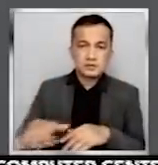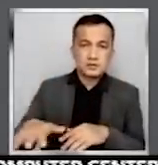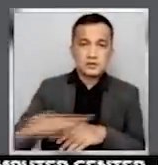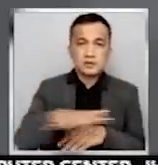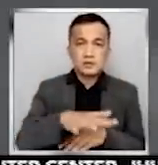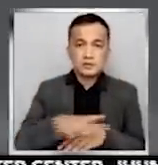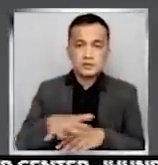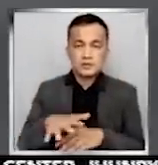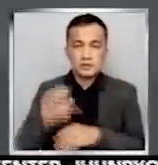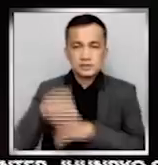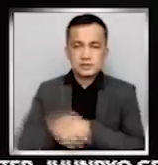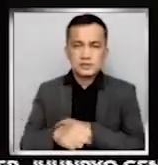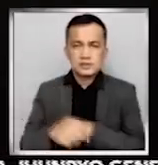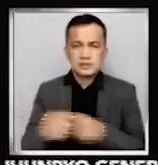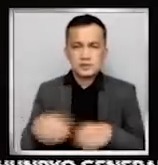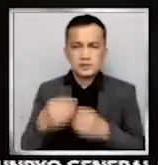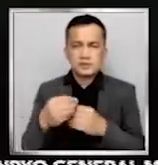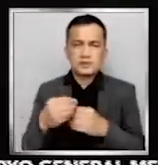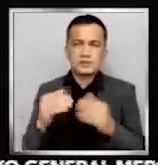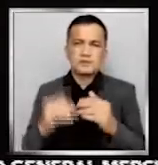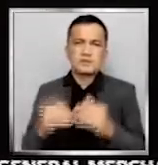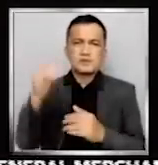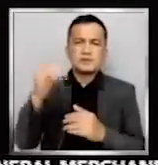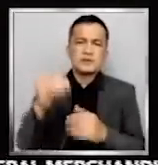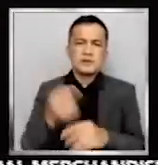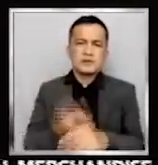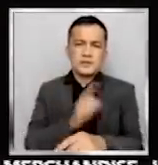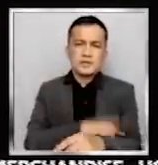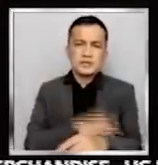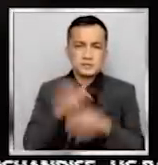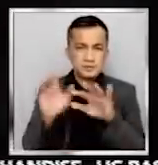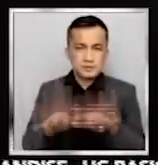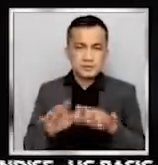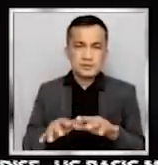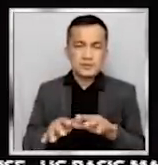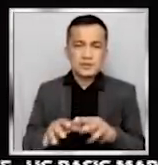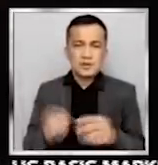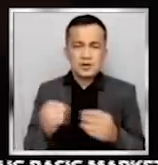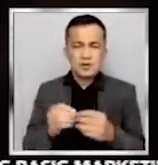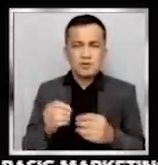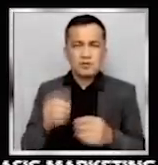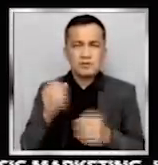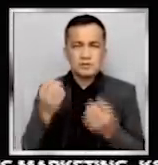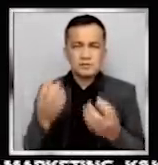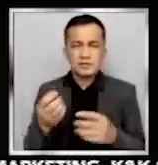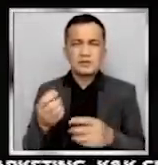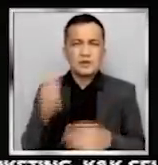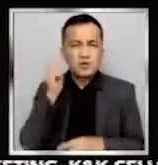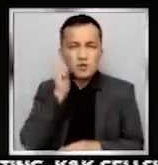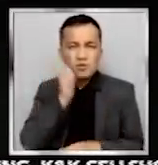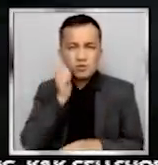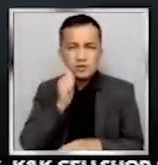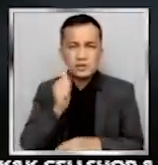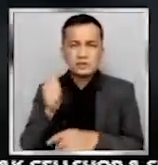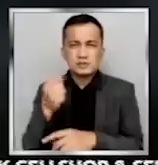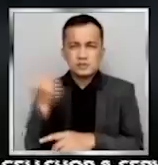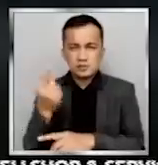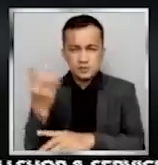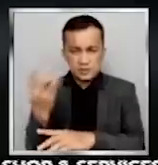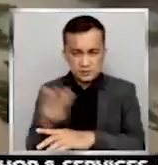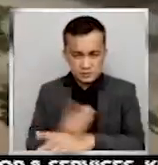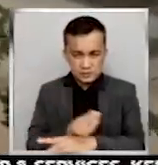above average na pag-ulan at mas madalas na mga low pressure area na pwedeng mamuo bilang mapaminsalang